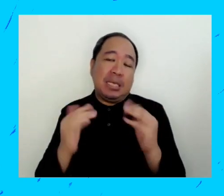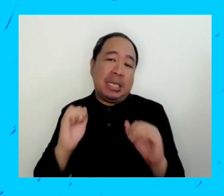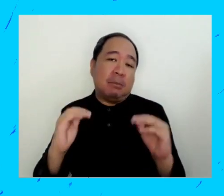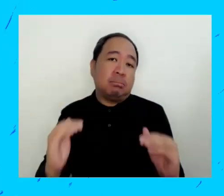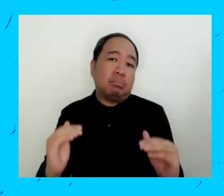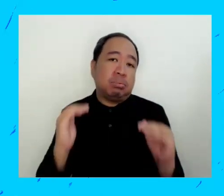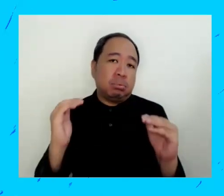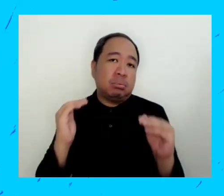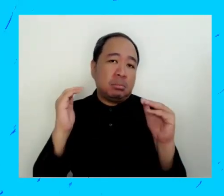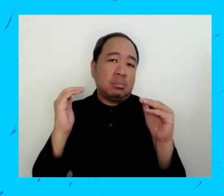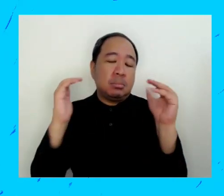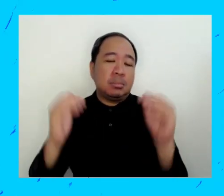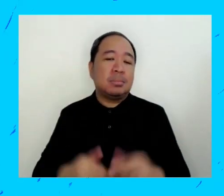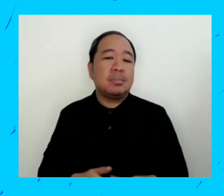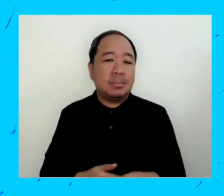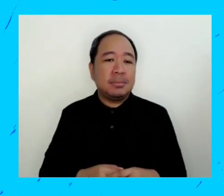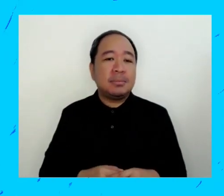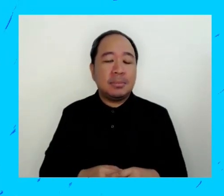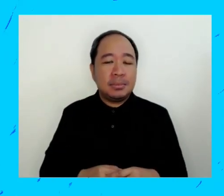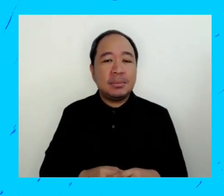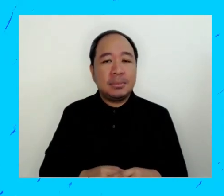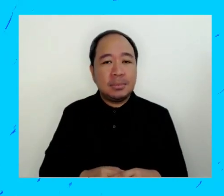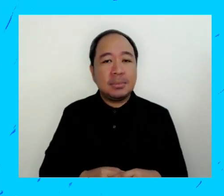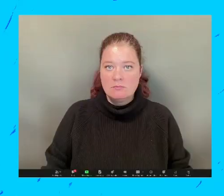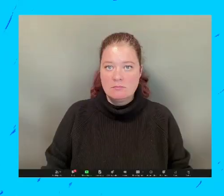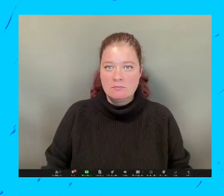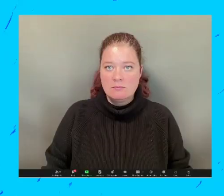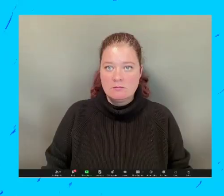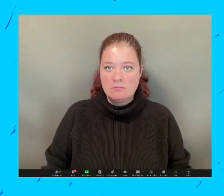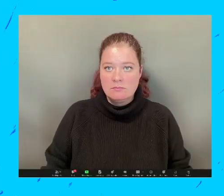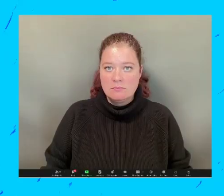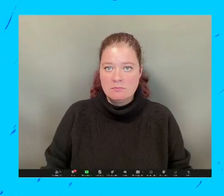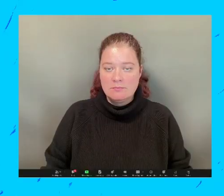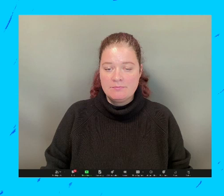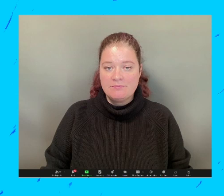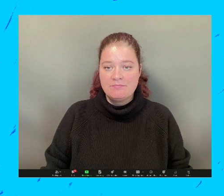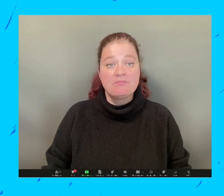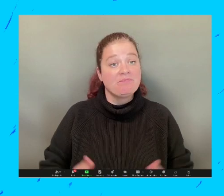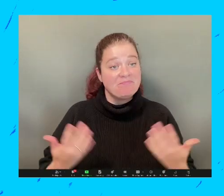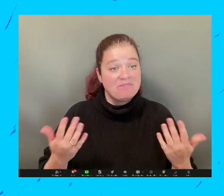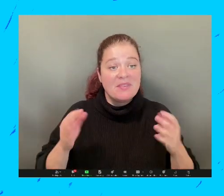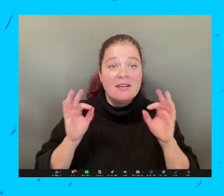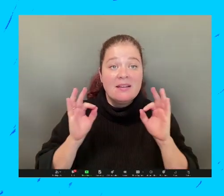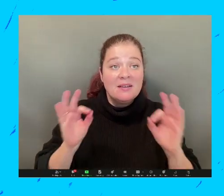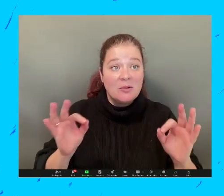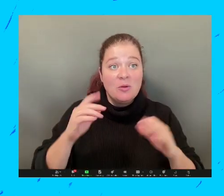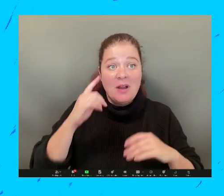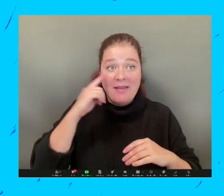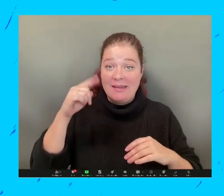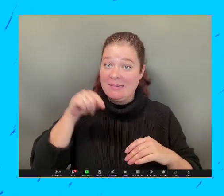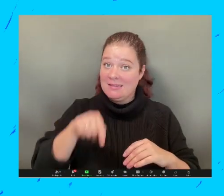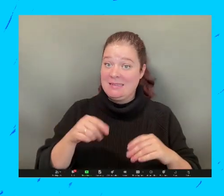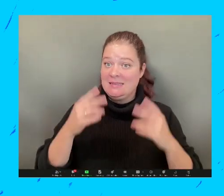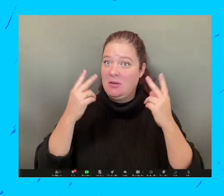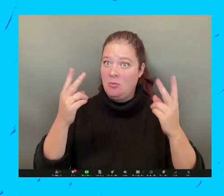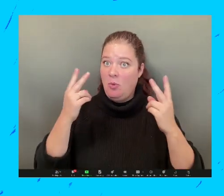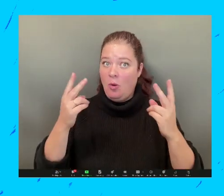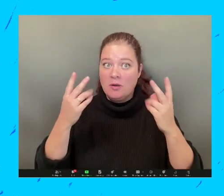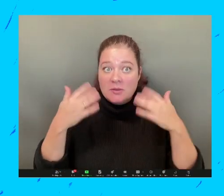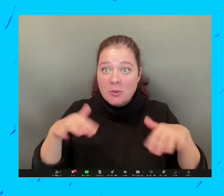très riche et on veut atteindre le prochain niveau. L'éducation, c'est